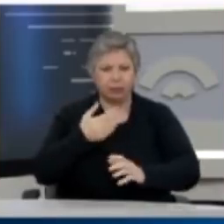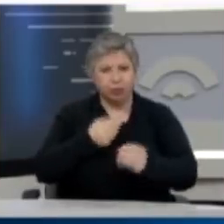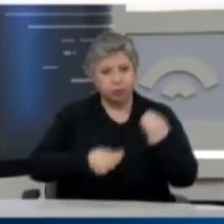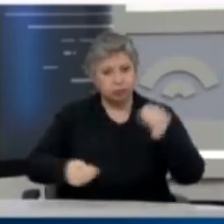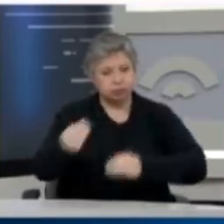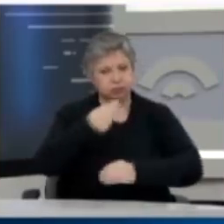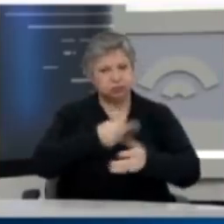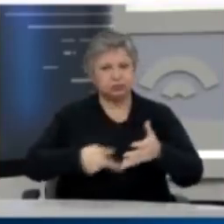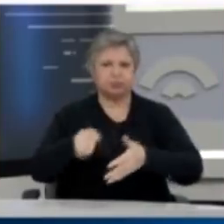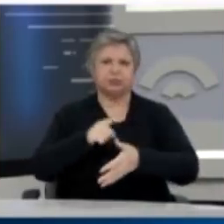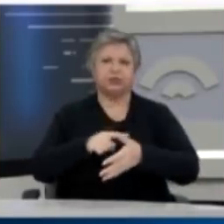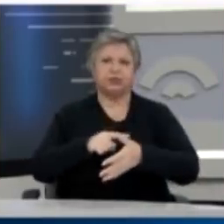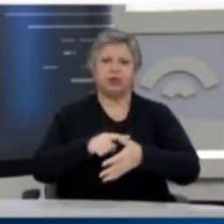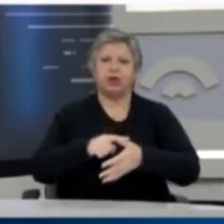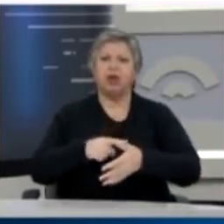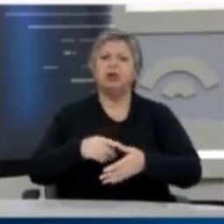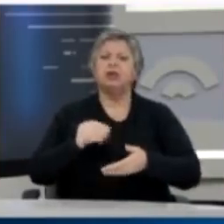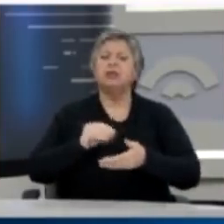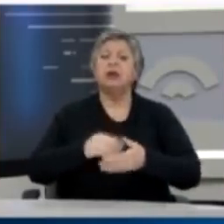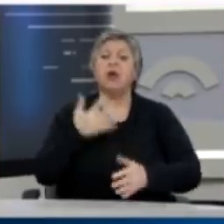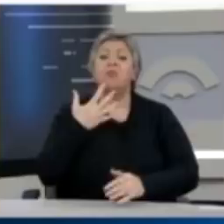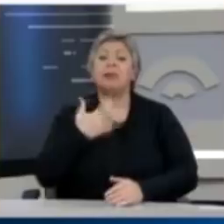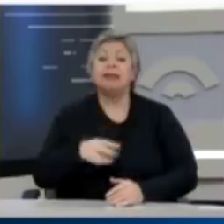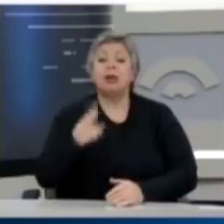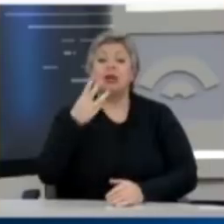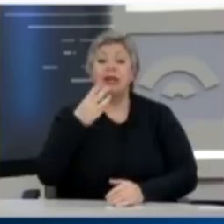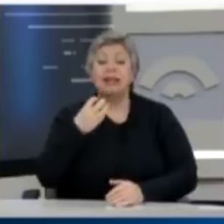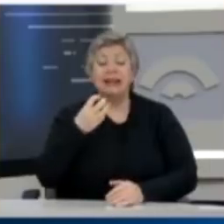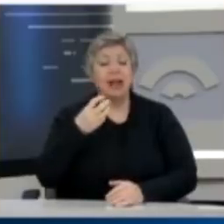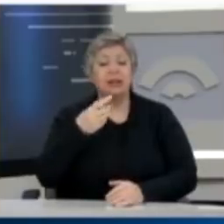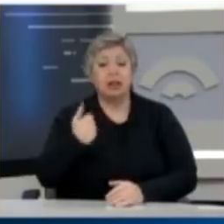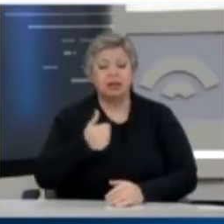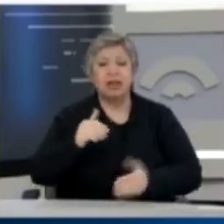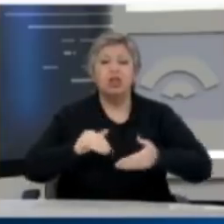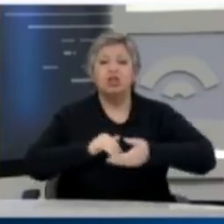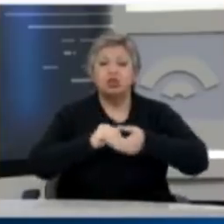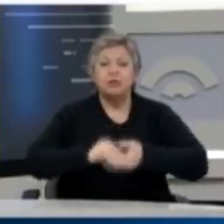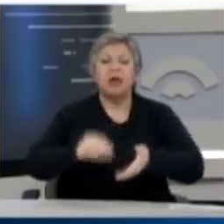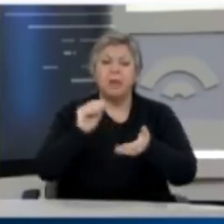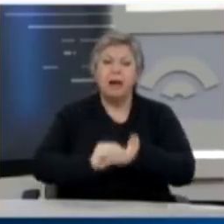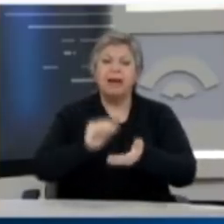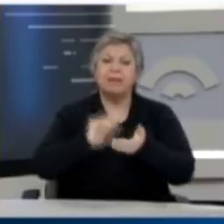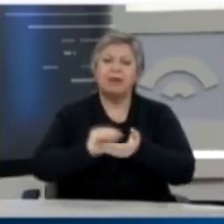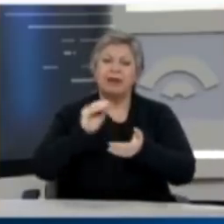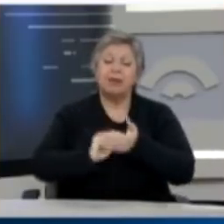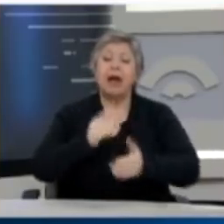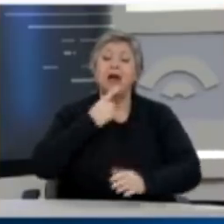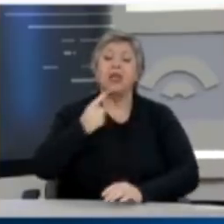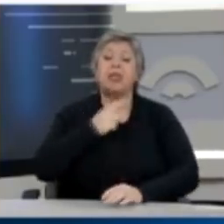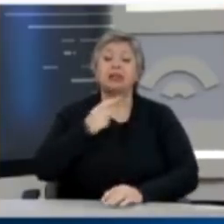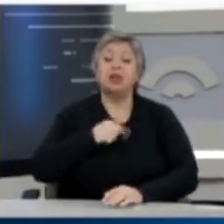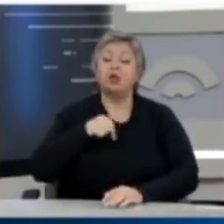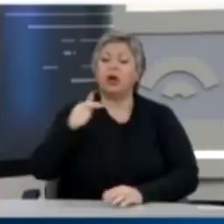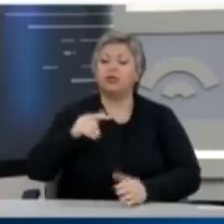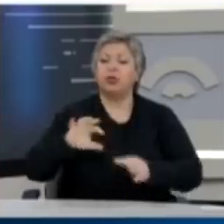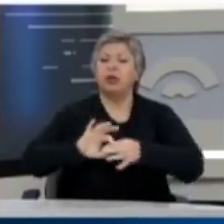νομοθετική πρωτοβουλία από το λαό. 530 μαζικά σωματεία, θα το λέμε, θα το ξαναλέμε, θα το φωνάζουμε, σύλλογοι,